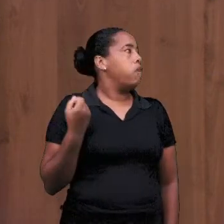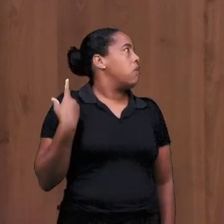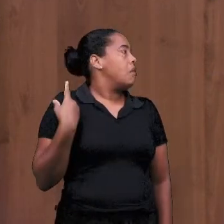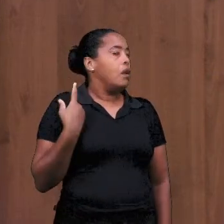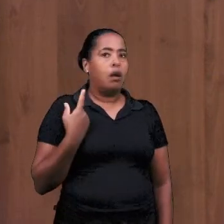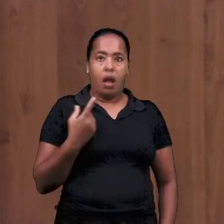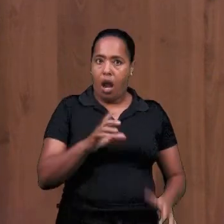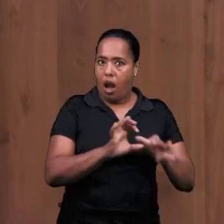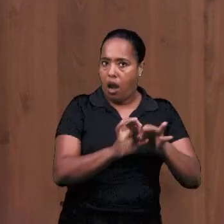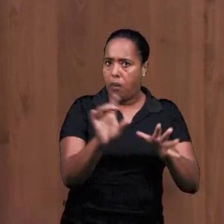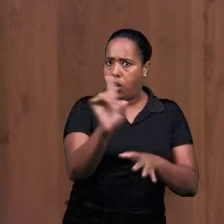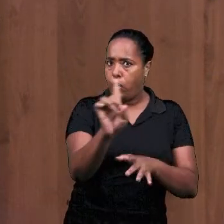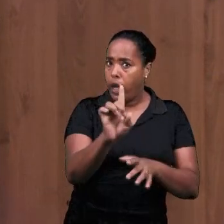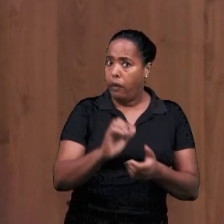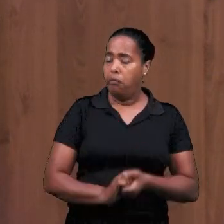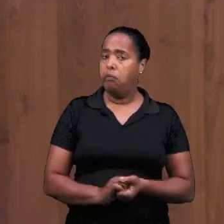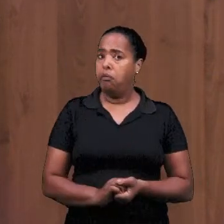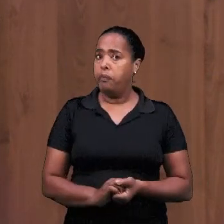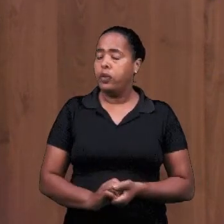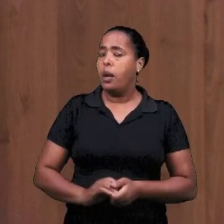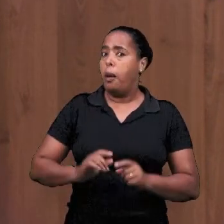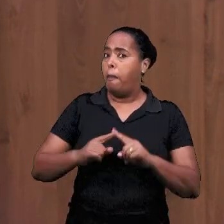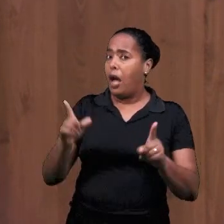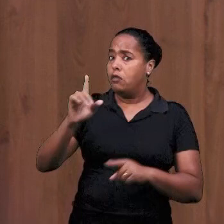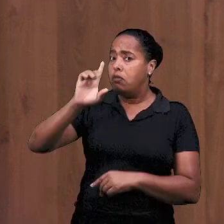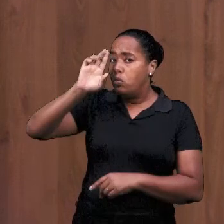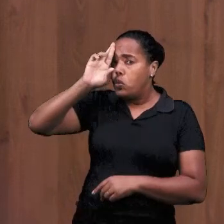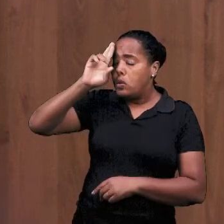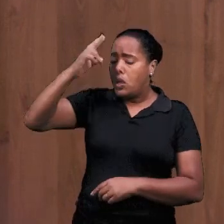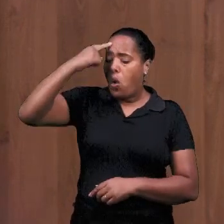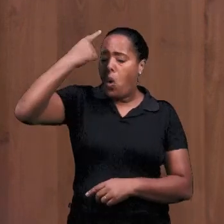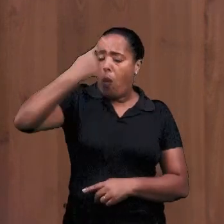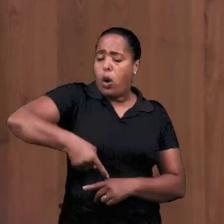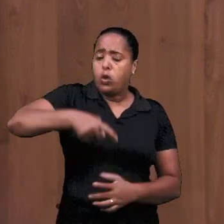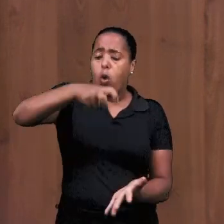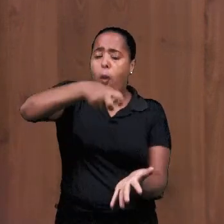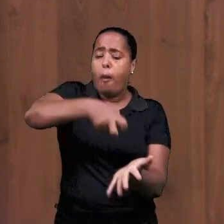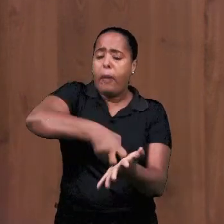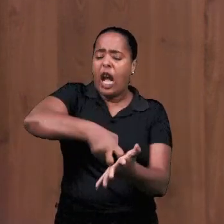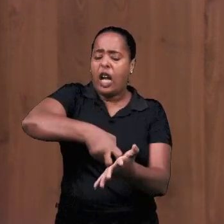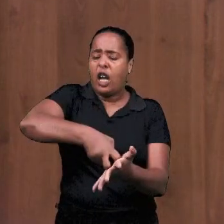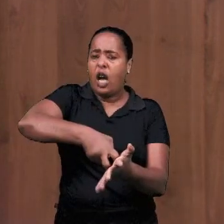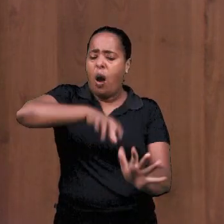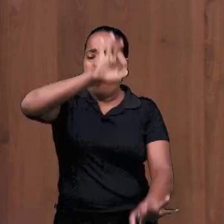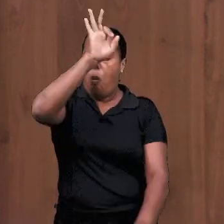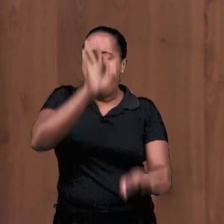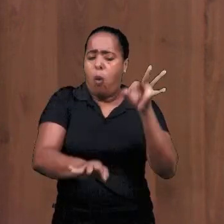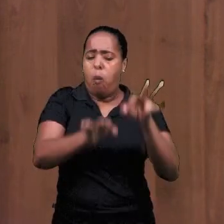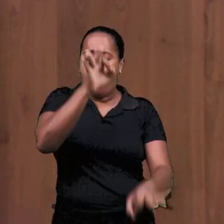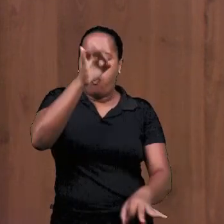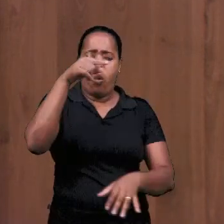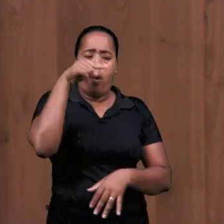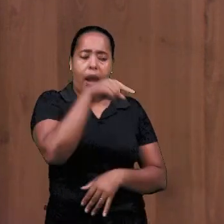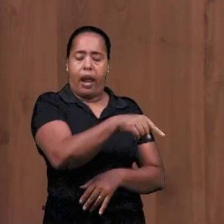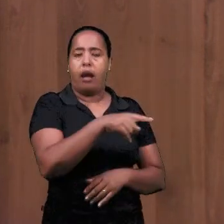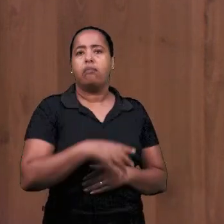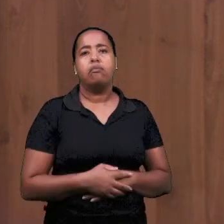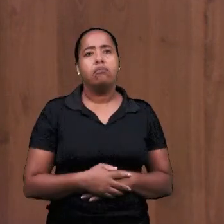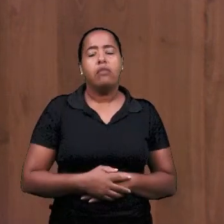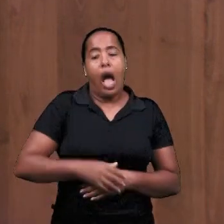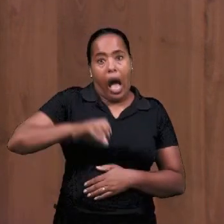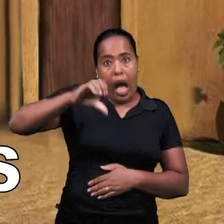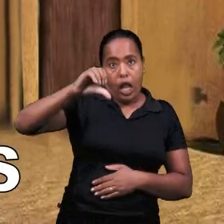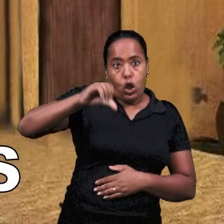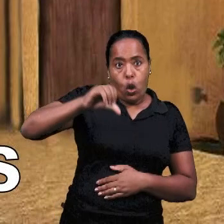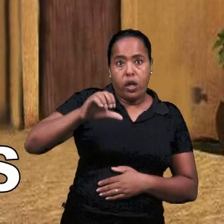pour cela, le Seigneur il a envoyé quelques jugements, quelques plaies sur ce peuple. Ça a